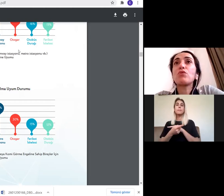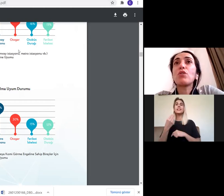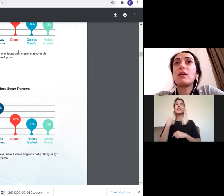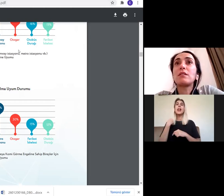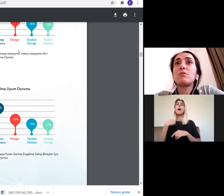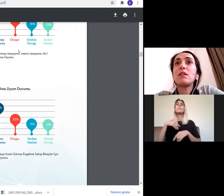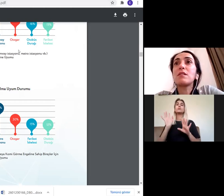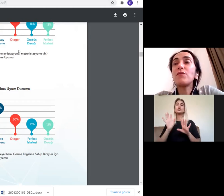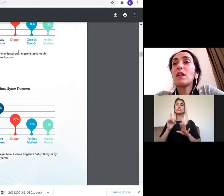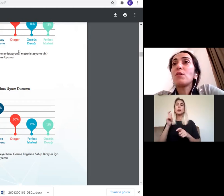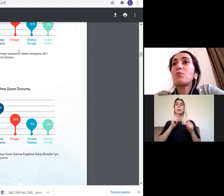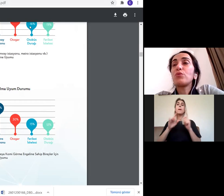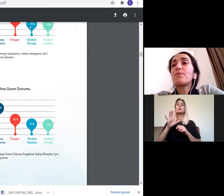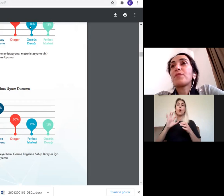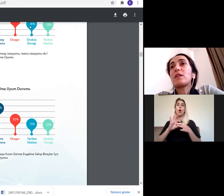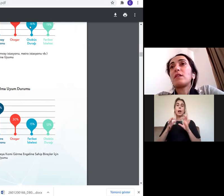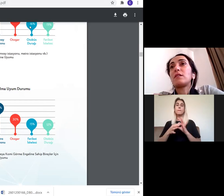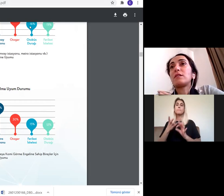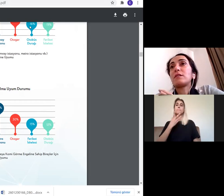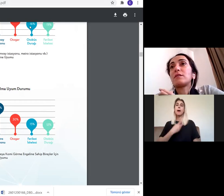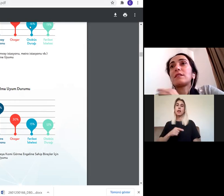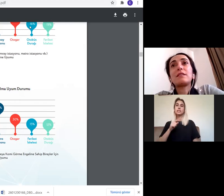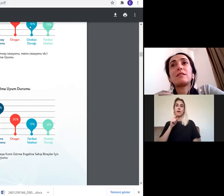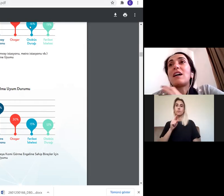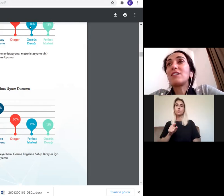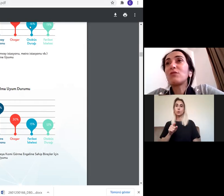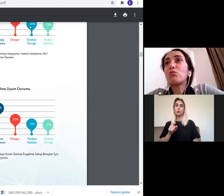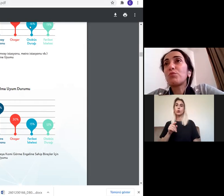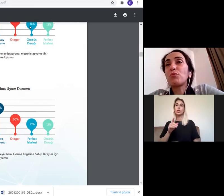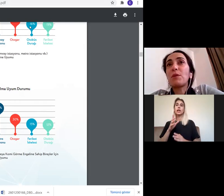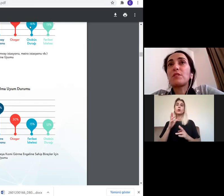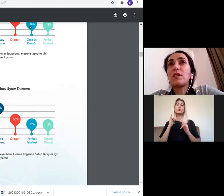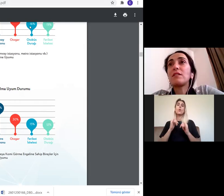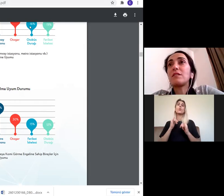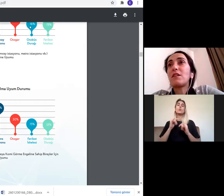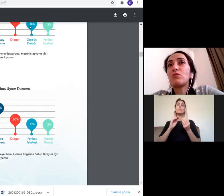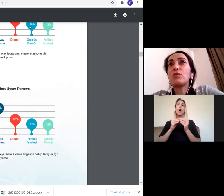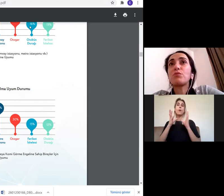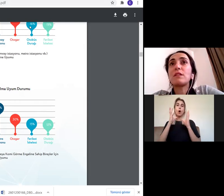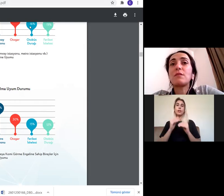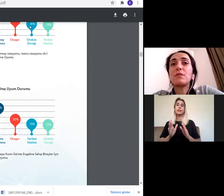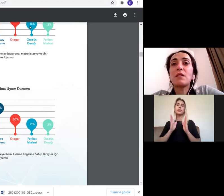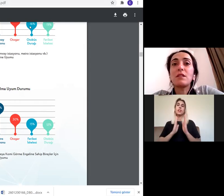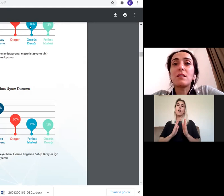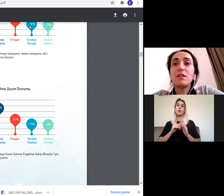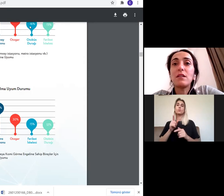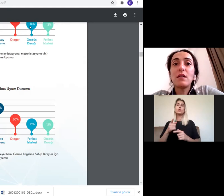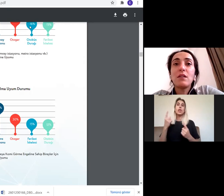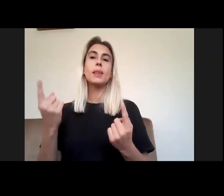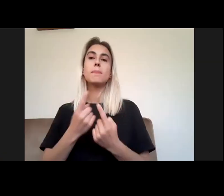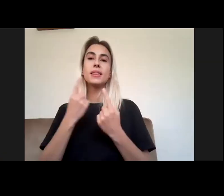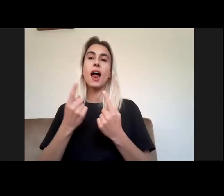yapılmamış otogarlarda maalesef bu nasıl kangren olmuş problemler hala devam ediyor ki bunlardan bir tanesi de